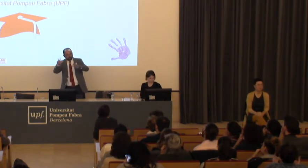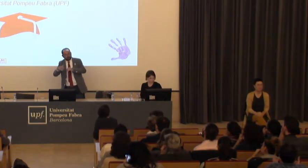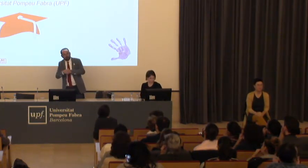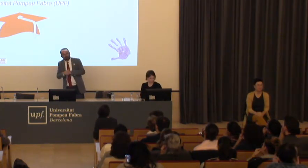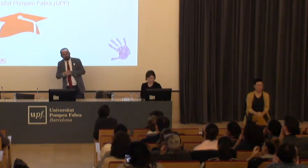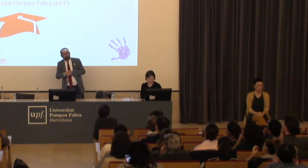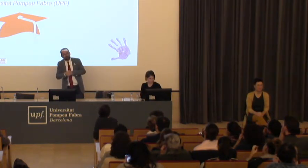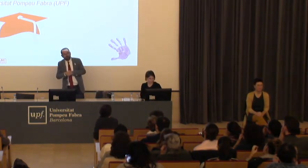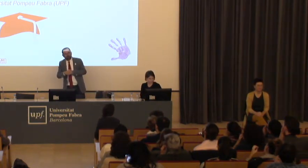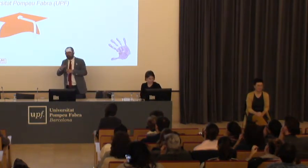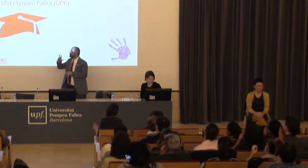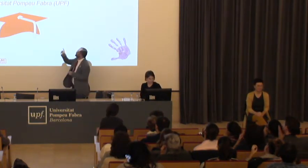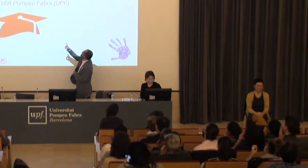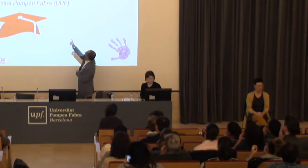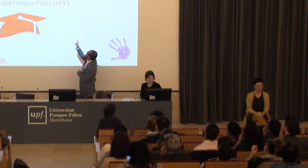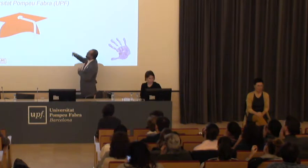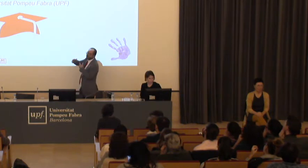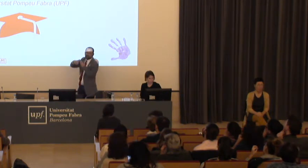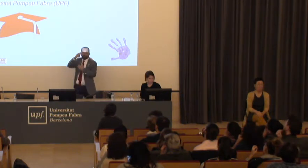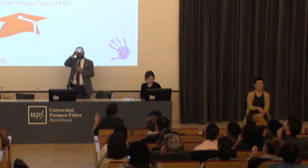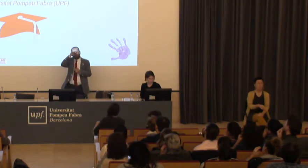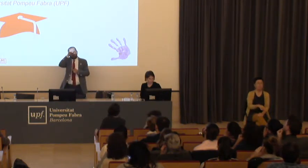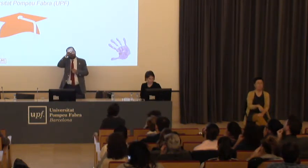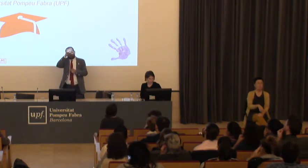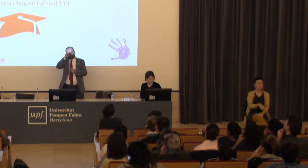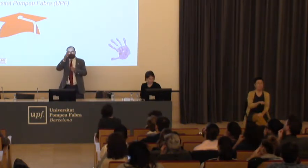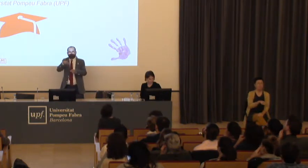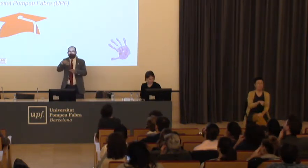Per tant, des de l'any 1978, el